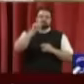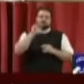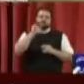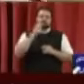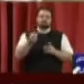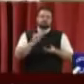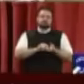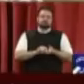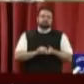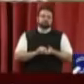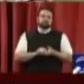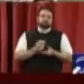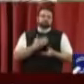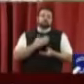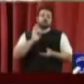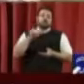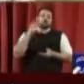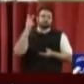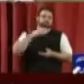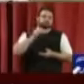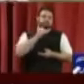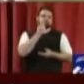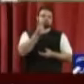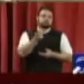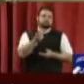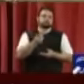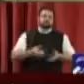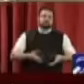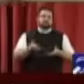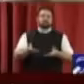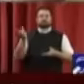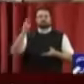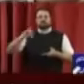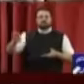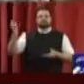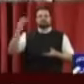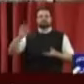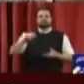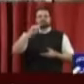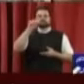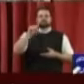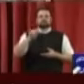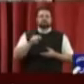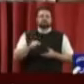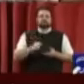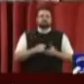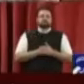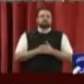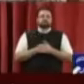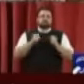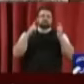-au pus au constatat că răspunsurile nască alte întrebări și în final că au stat că, doamne,